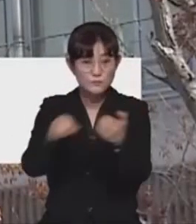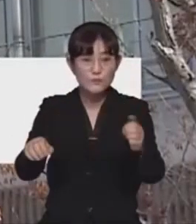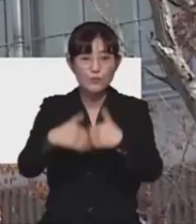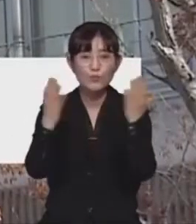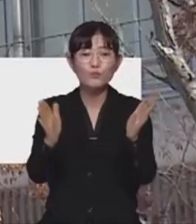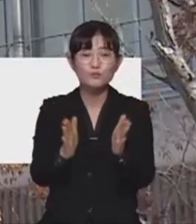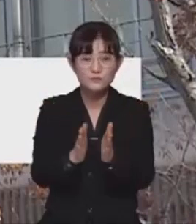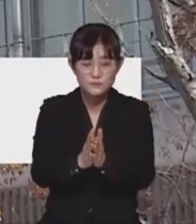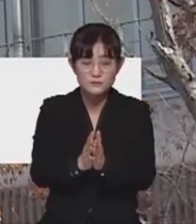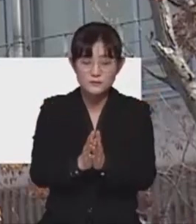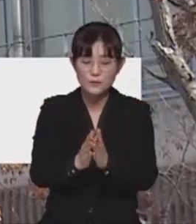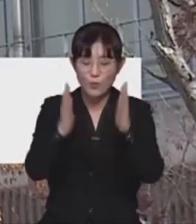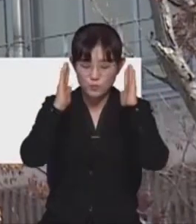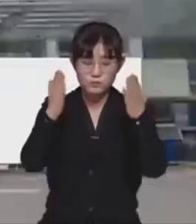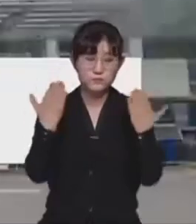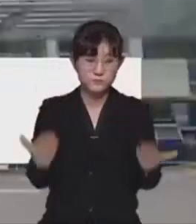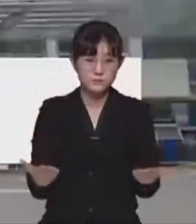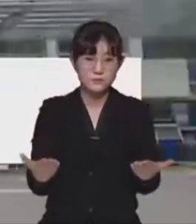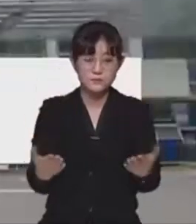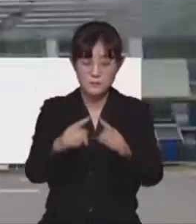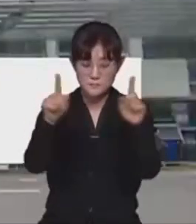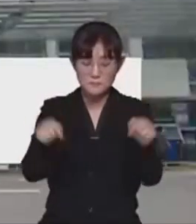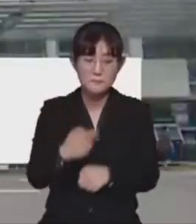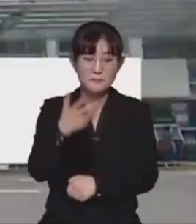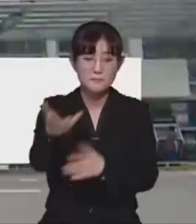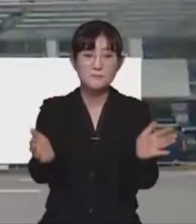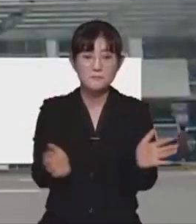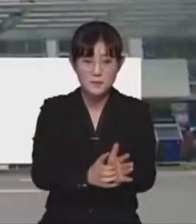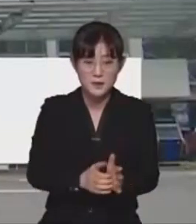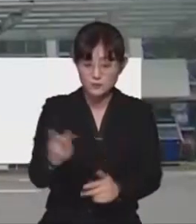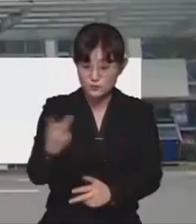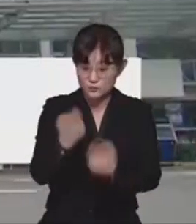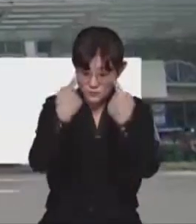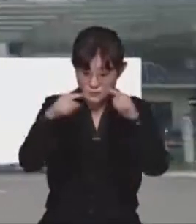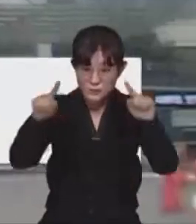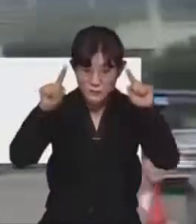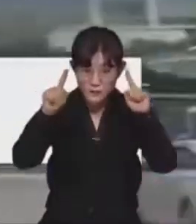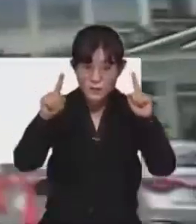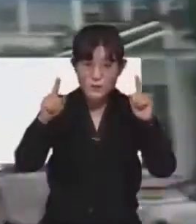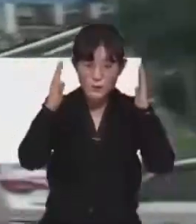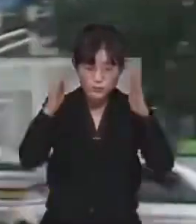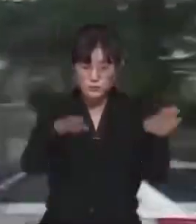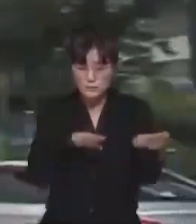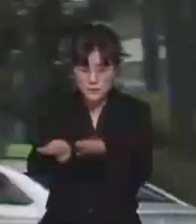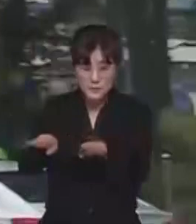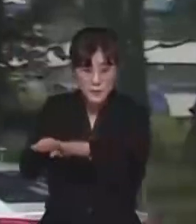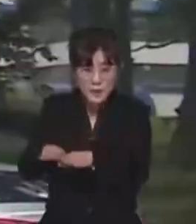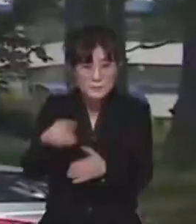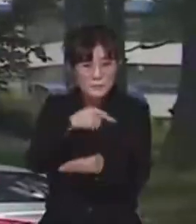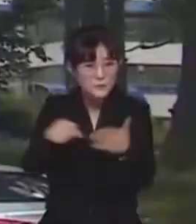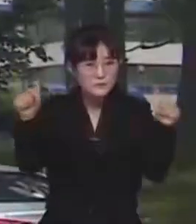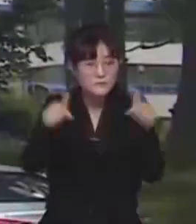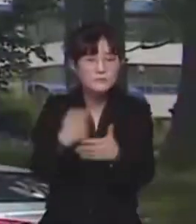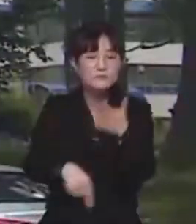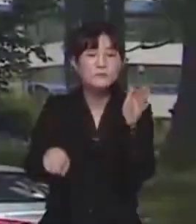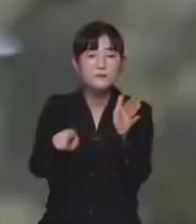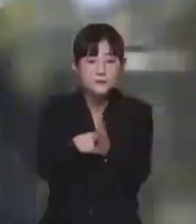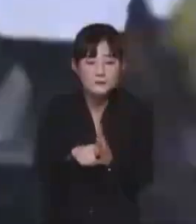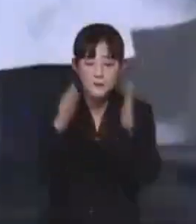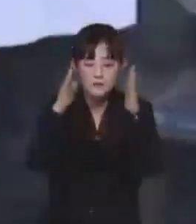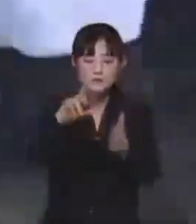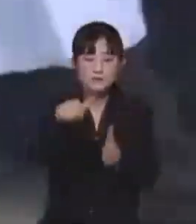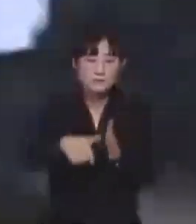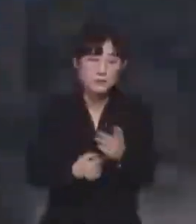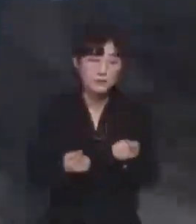통해 휴학계를 제출했다고 밝혔습니다. 양 대학은 수업 불참에 따른 불이익을 최소화하기 위해 학사 일정 연기 등을